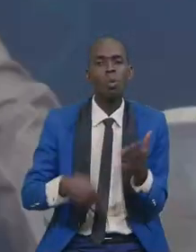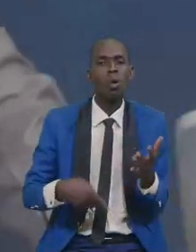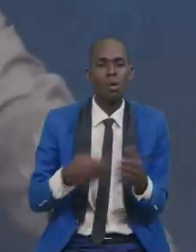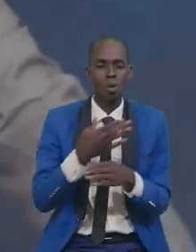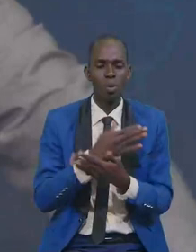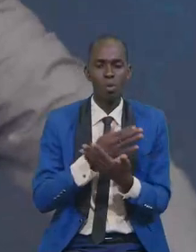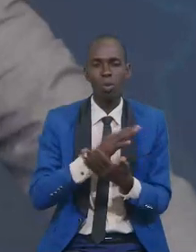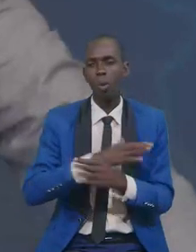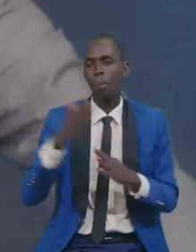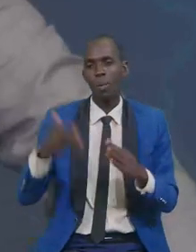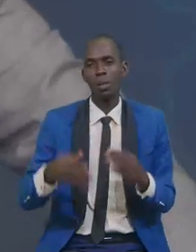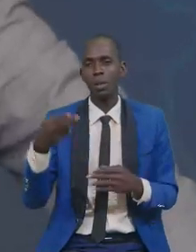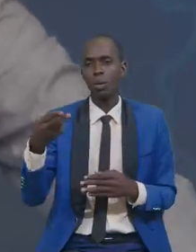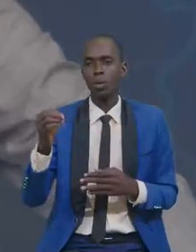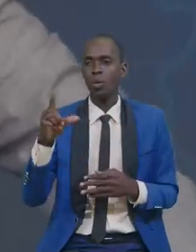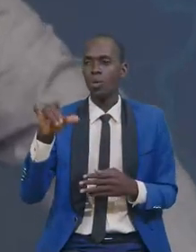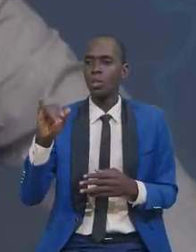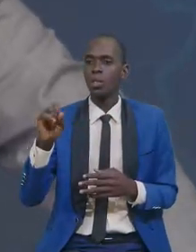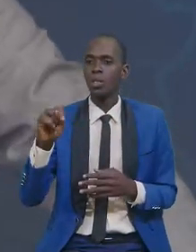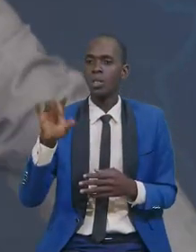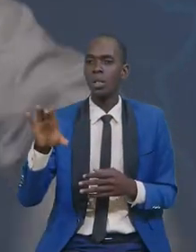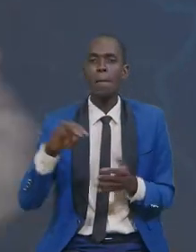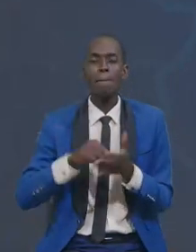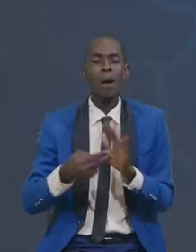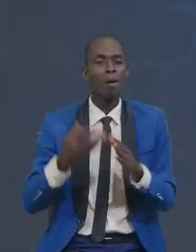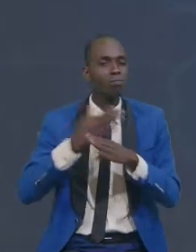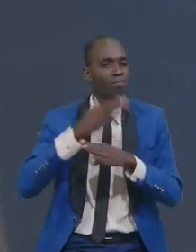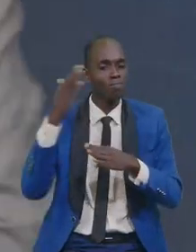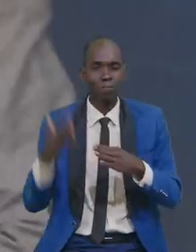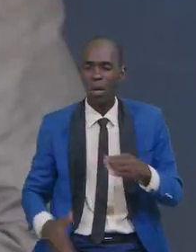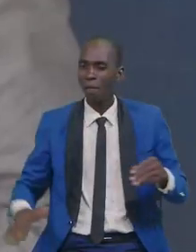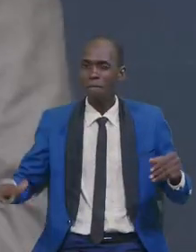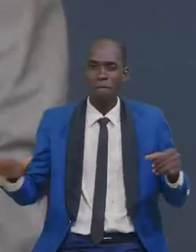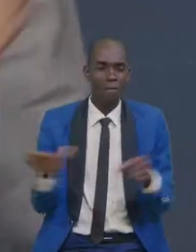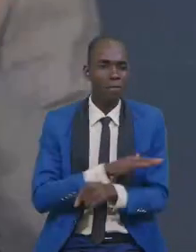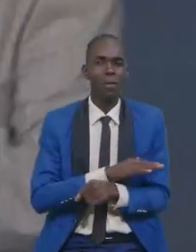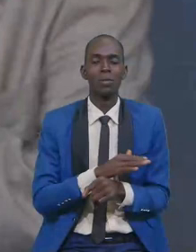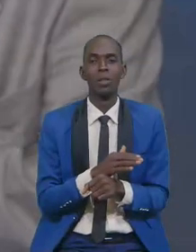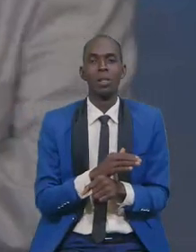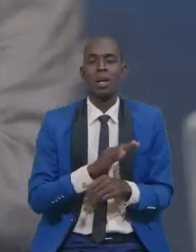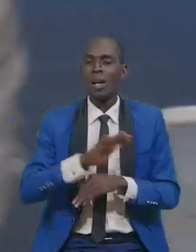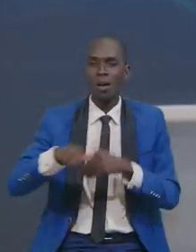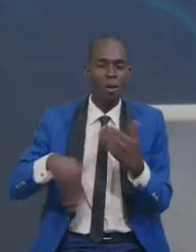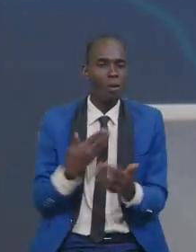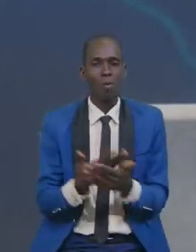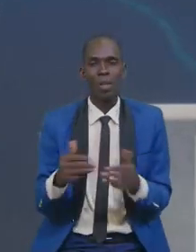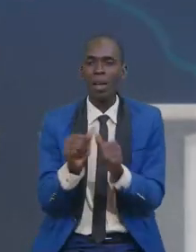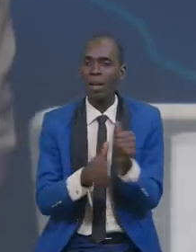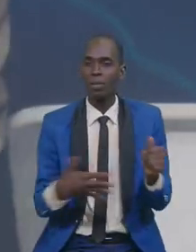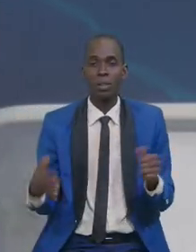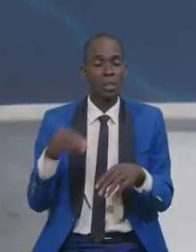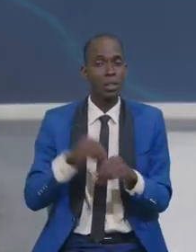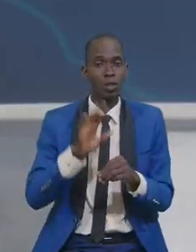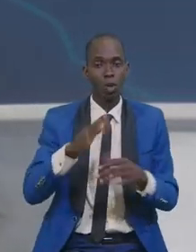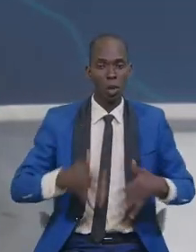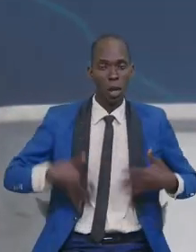L'invitation céleste à la libération holistique, ça veut dire complète, ça veut dire que c'est la totalité, ça veut dire que l'ensemble, dans tous